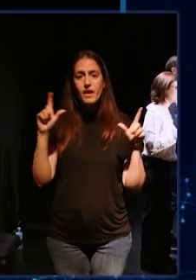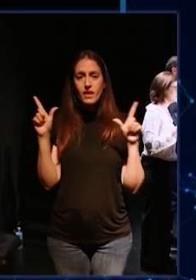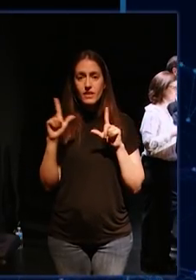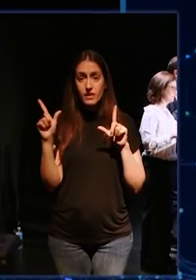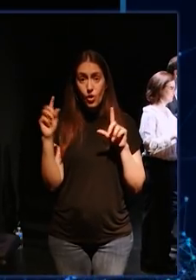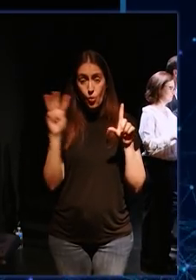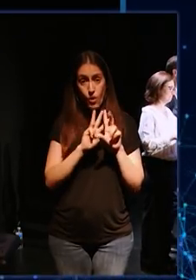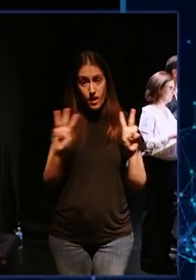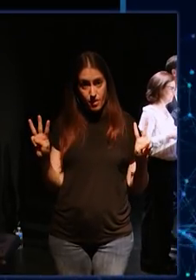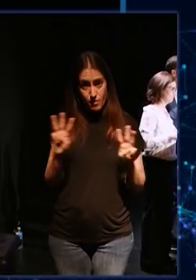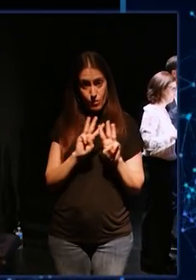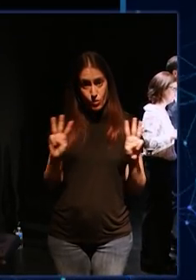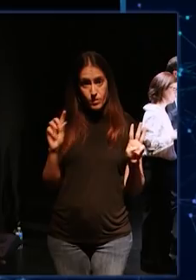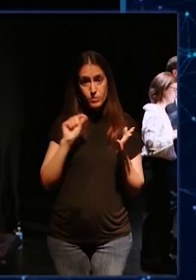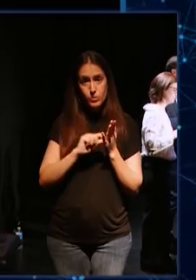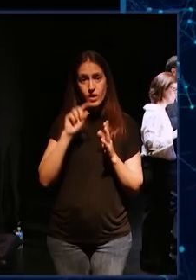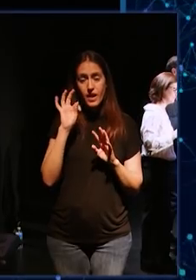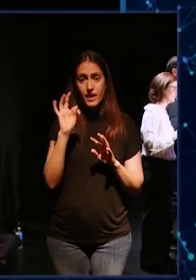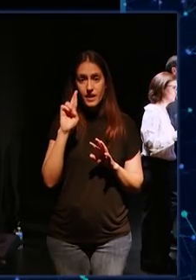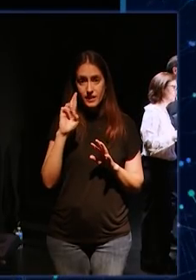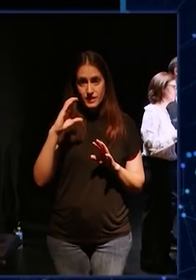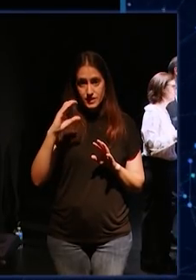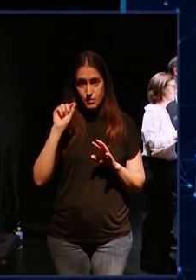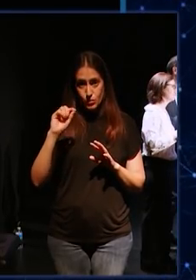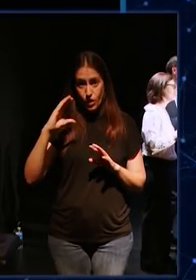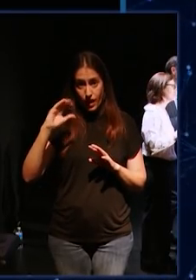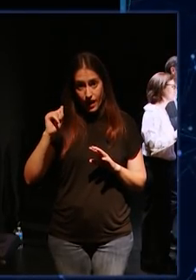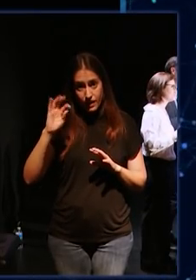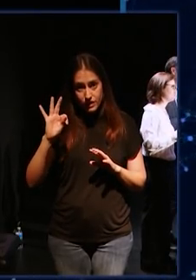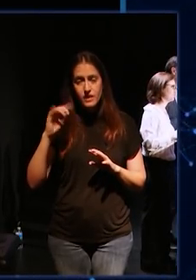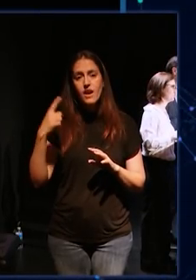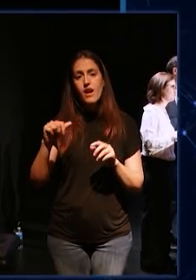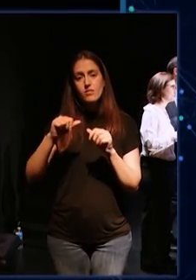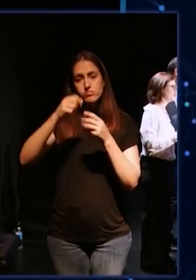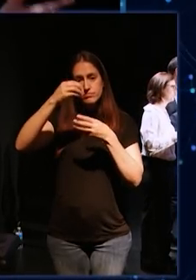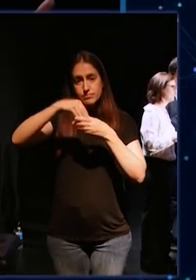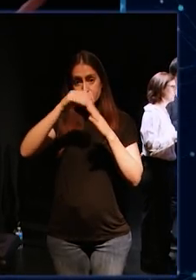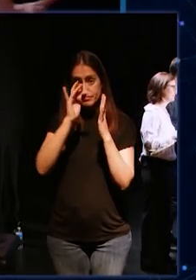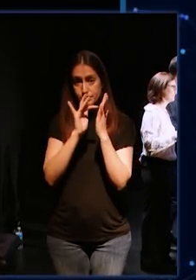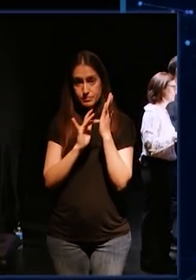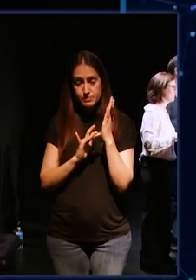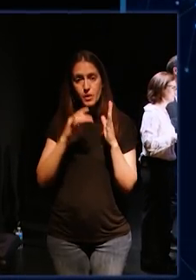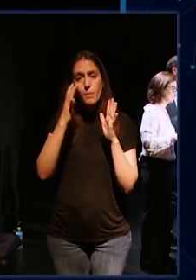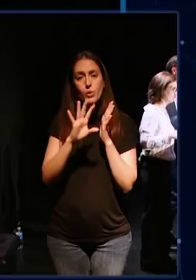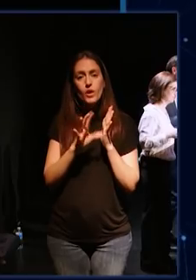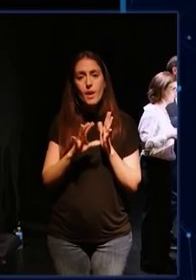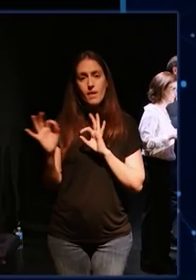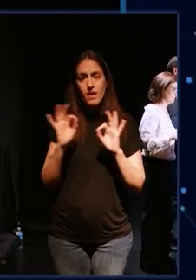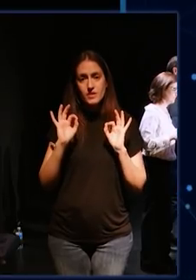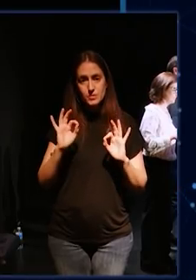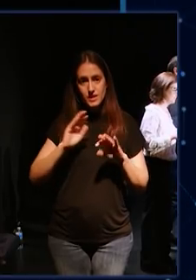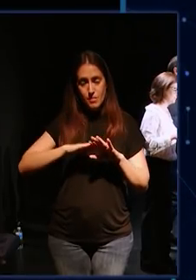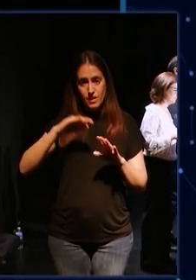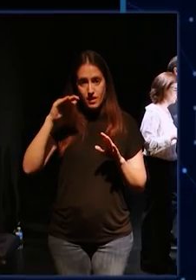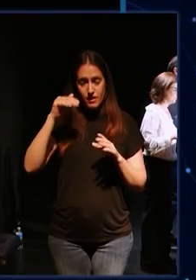Cardedeu, www.rtbc.cat, podeu trobar tots els programes especials que hem fet durant aquestes eleccions, amb totes les entrevistes